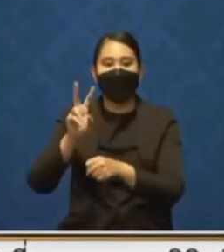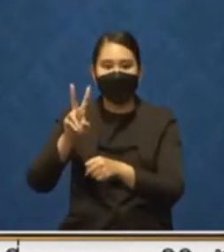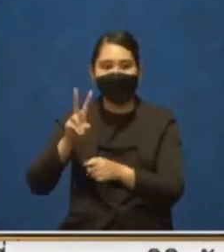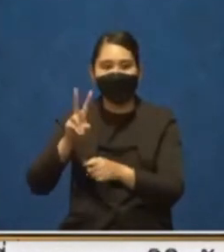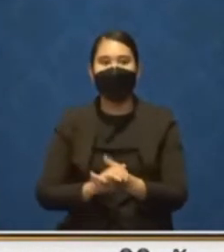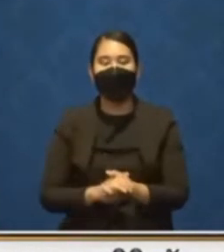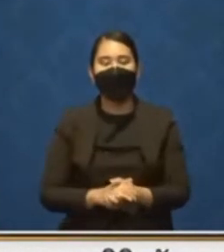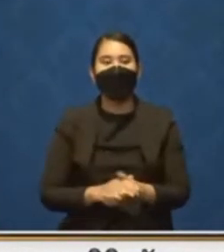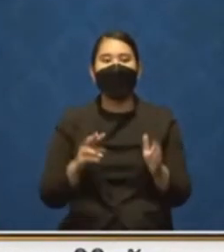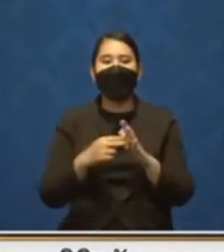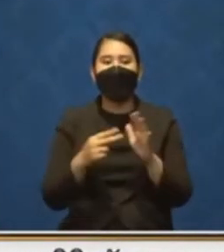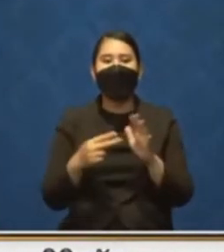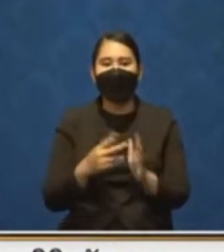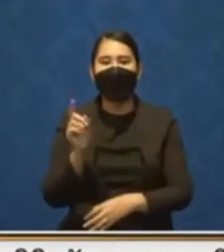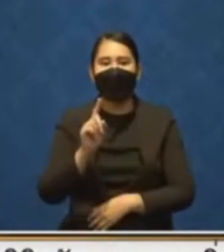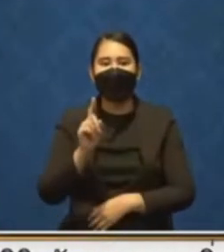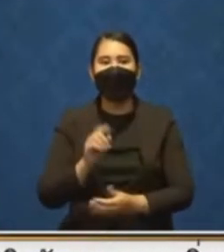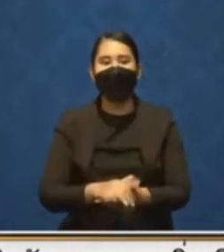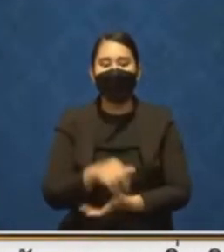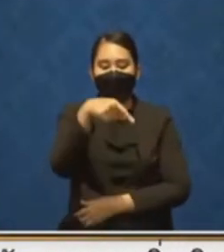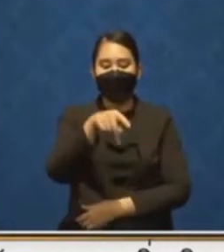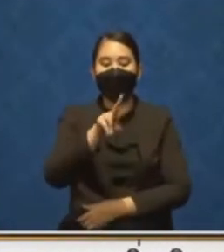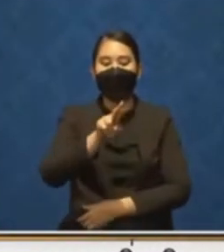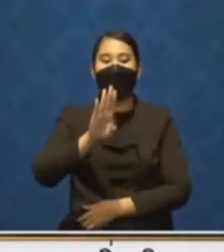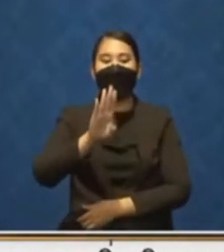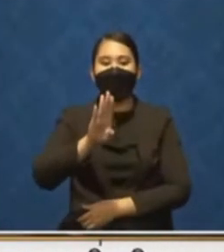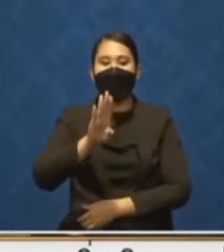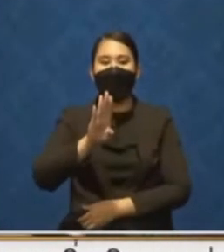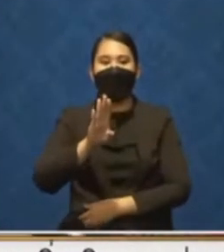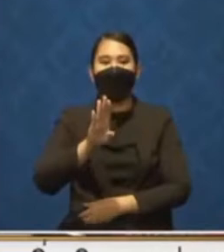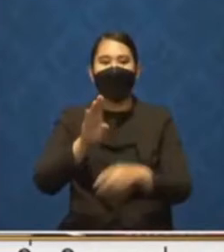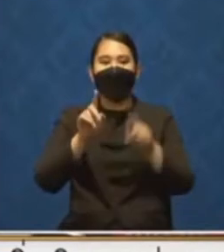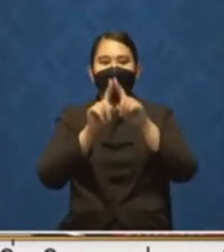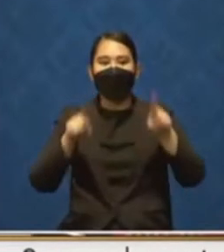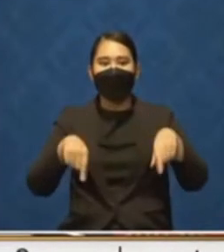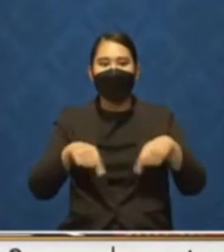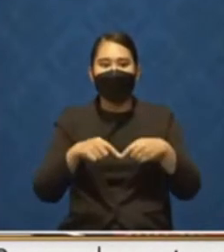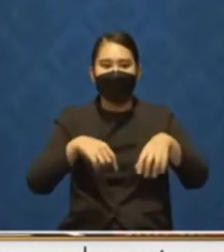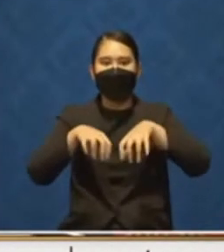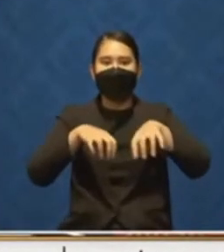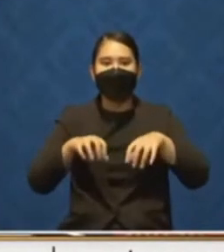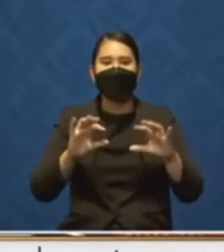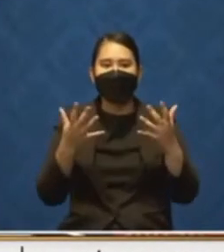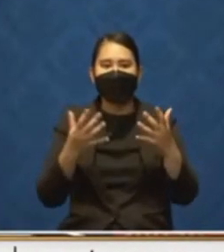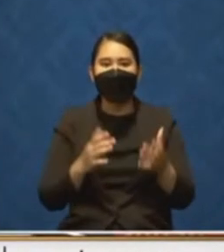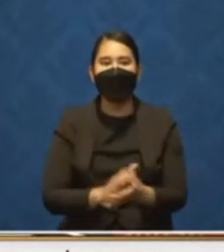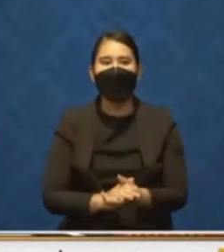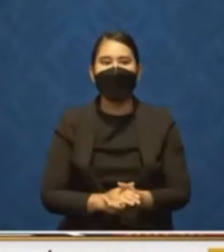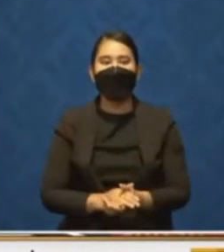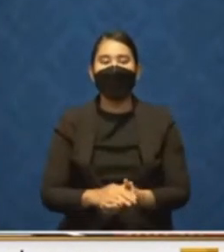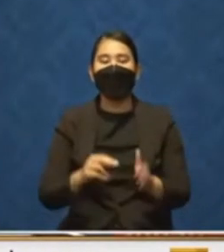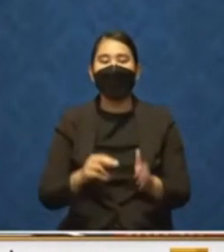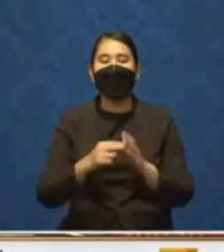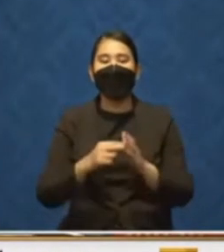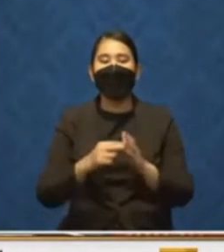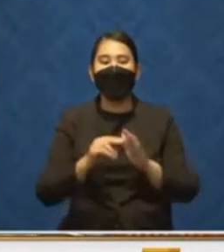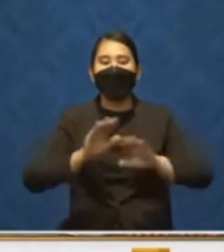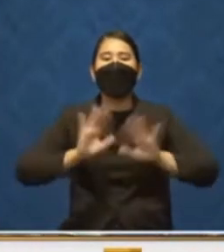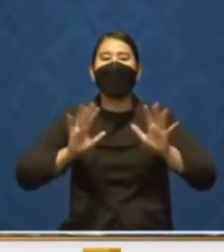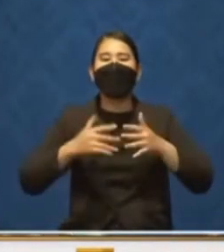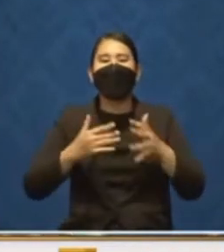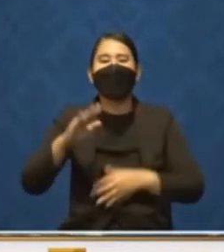สรุปแล้วพรบจัดซื้อจัดจ้างนี่ไม่เขียนไปเลยครับไม่หรือไม่โยนทิ้งไปเลยครับก็เขียนไปเลยครับว่ายกเว้นทหารมันจะไปให้ต้อง